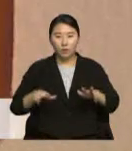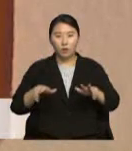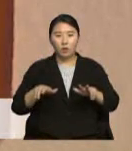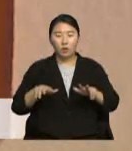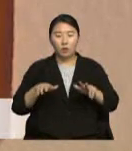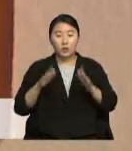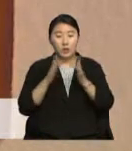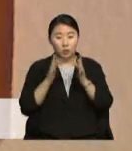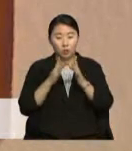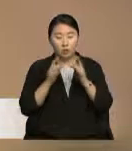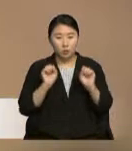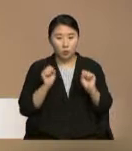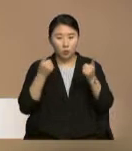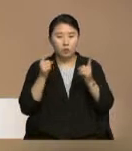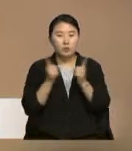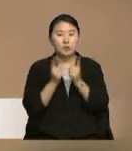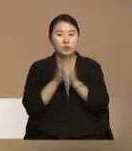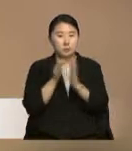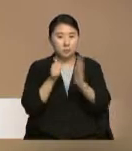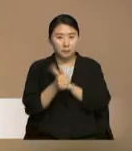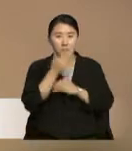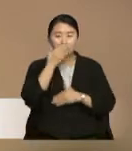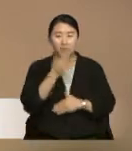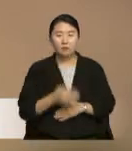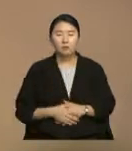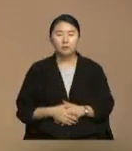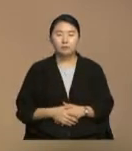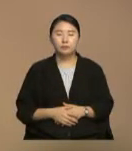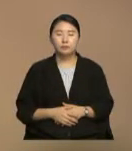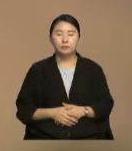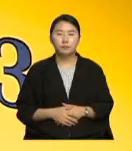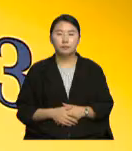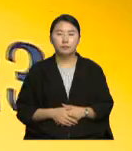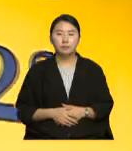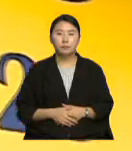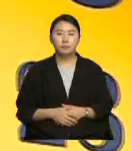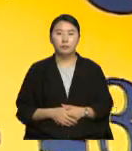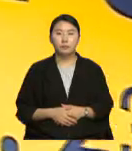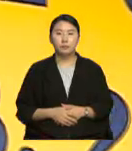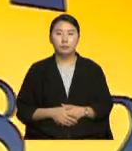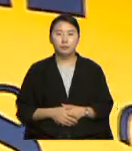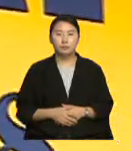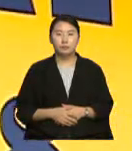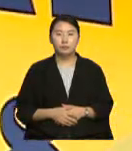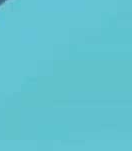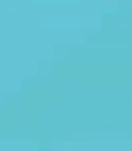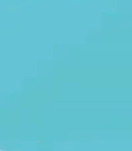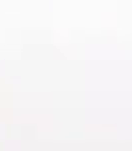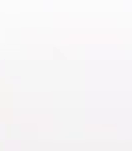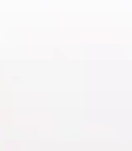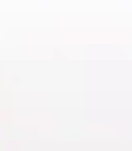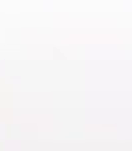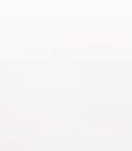온 오프라인으로 동시에 진행됩니다. 딜라이브 서울경기 케이블TV 박영찬입니다.